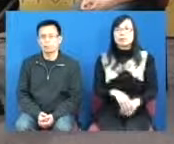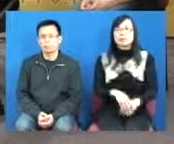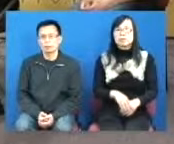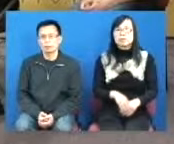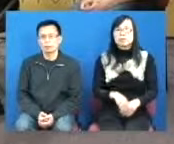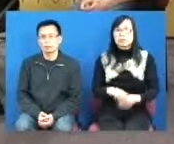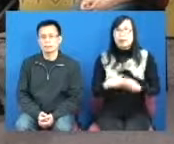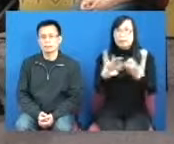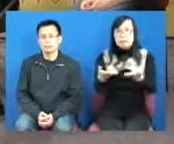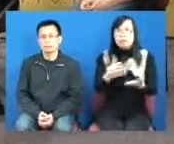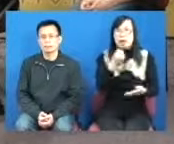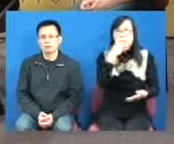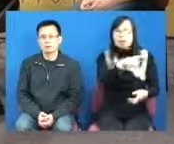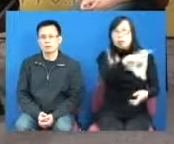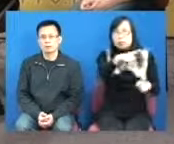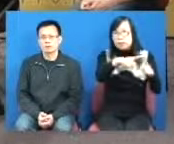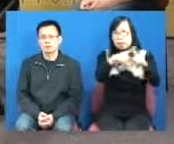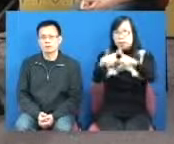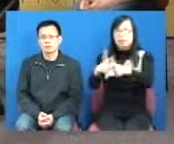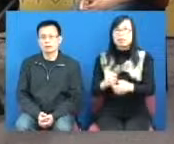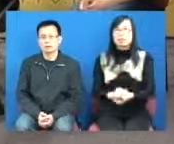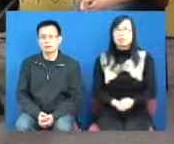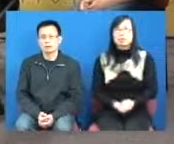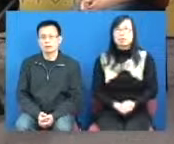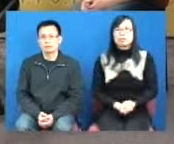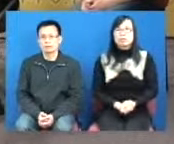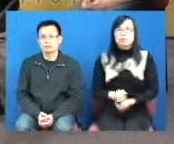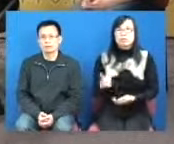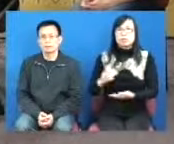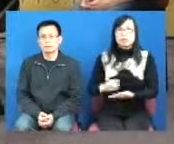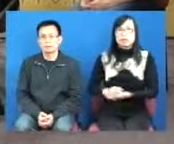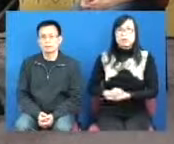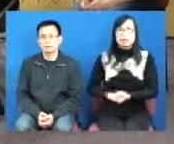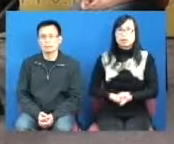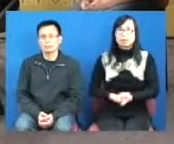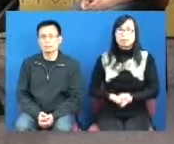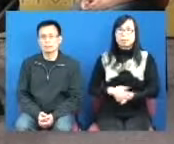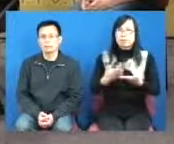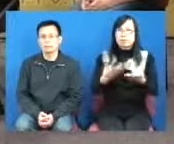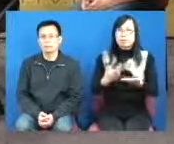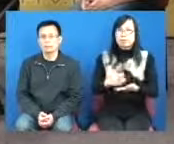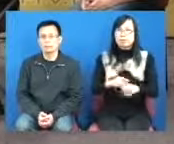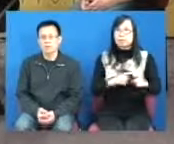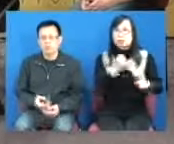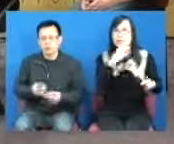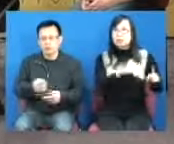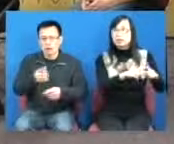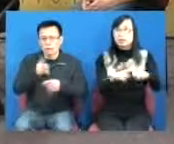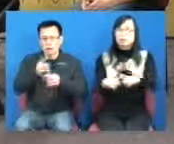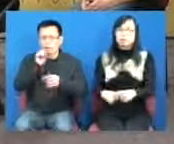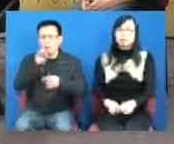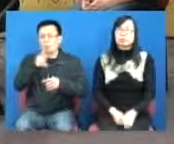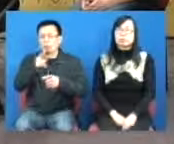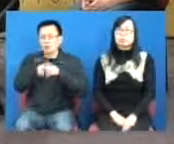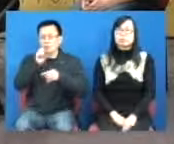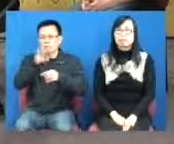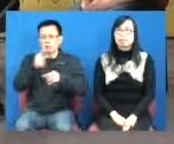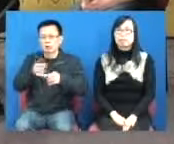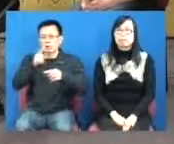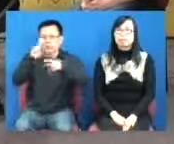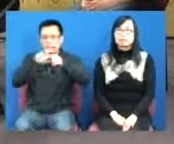民但我覺得還政於民還富於民其實是有關係的如果他真的說大社會我們說工